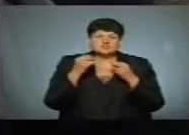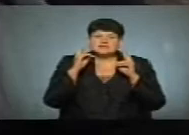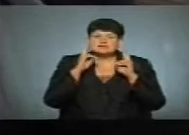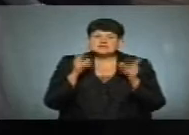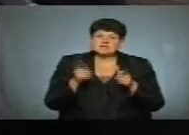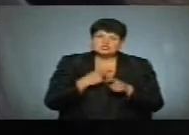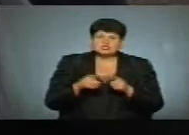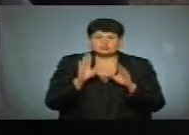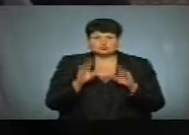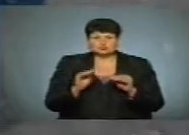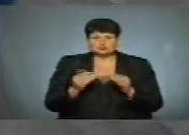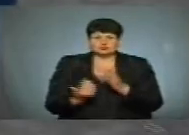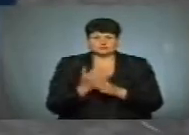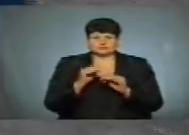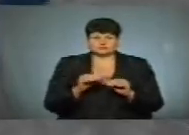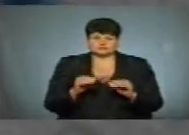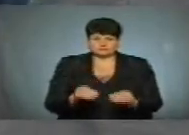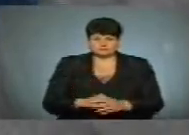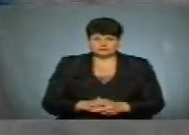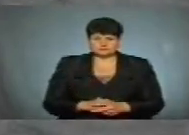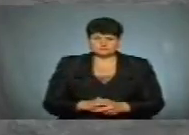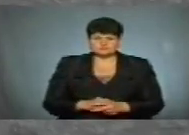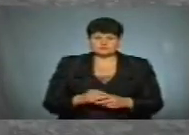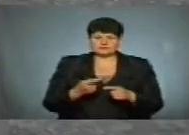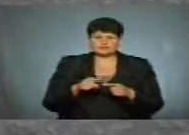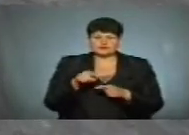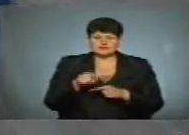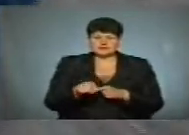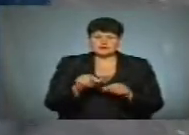знає, чи будуть їх пересіювати. А цей бурячок...